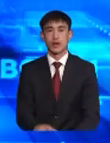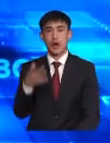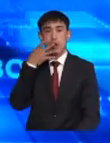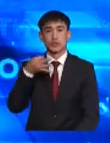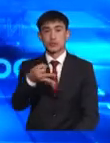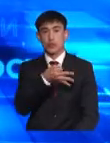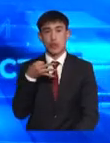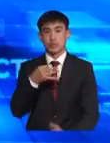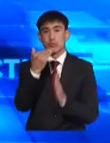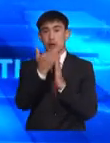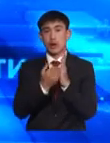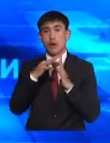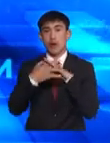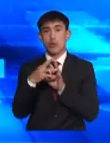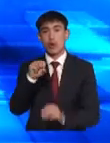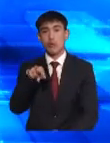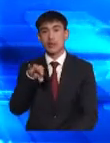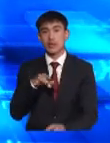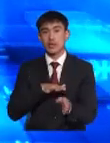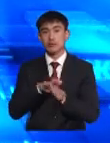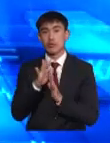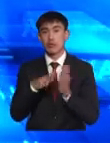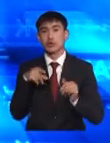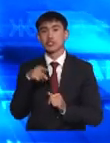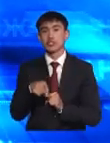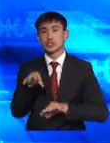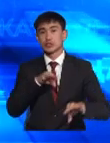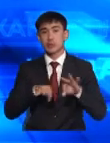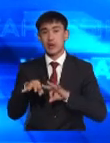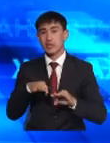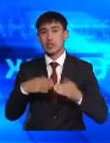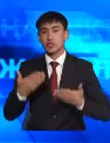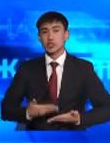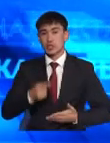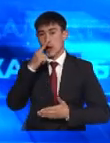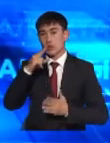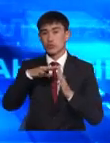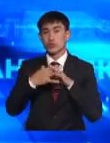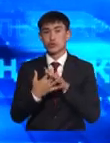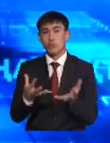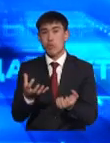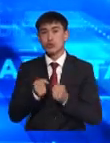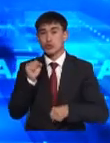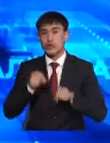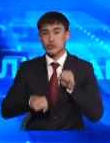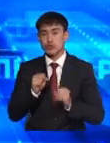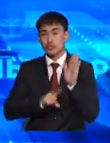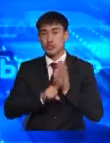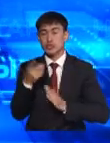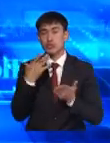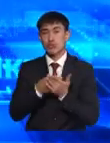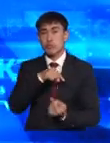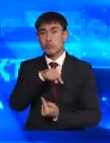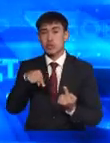В Алматинской области в рамках программы «Аула Манаты» реализовано более 1000 проектов. Жители отдаленных сел получили